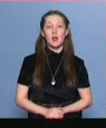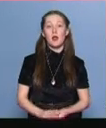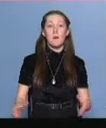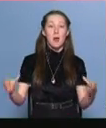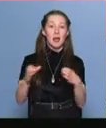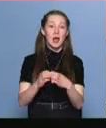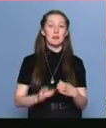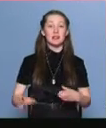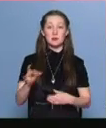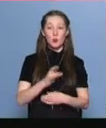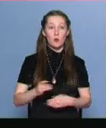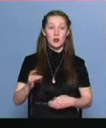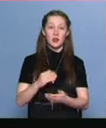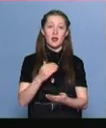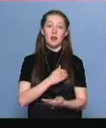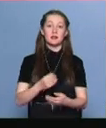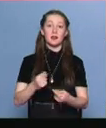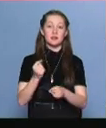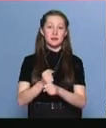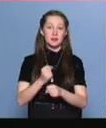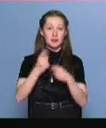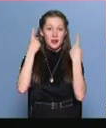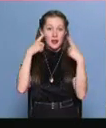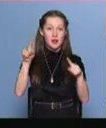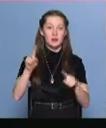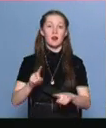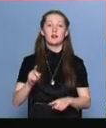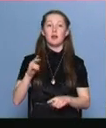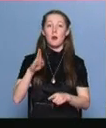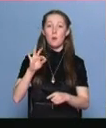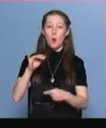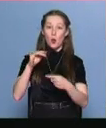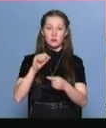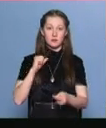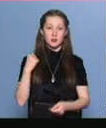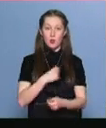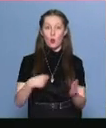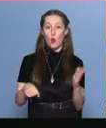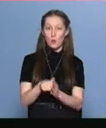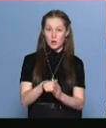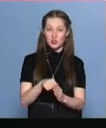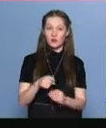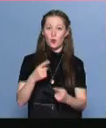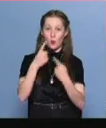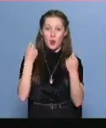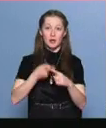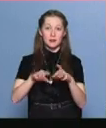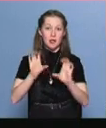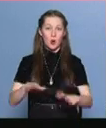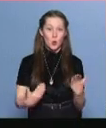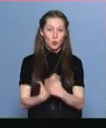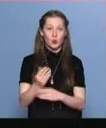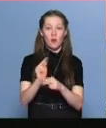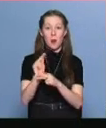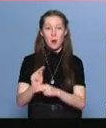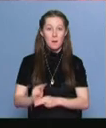инициирует запрет на публикацию материалов о суициде в СМИ, в том числе в интернет-изданиях. Депутаты сформулировали ряд поправок